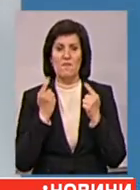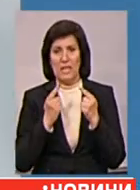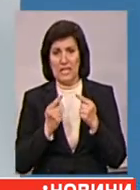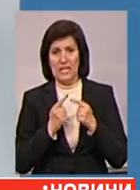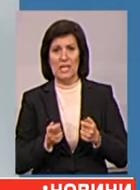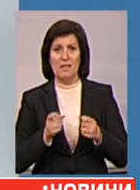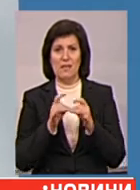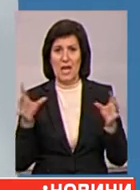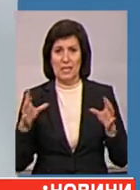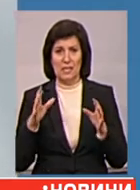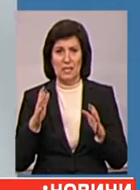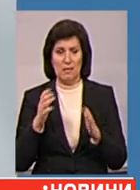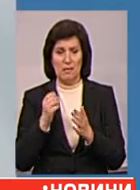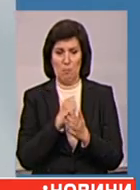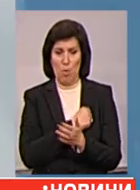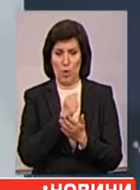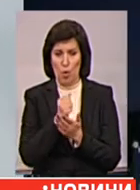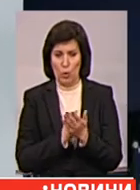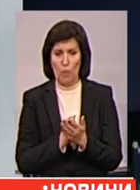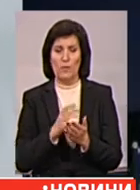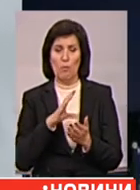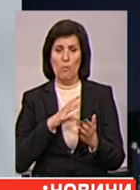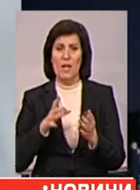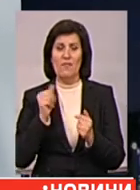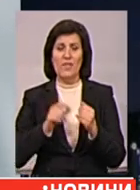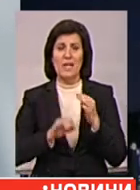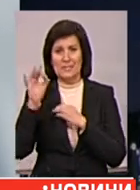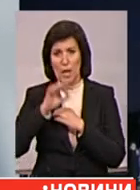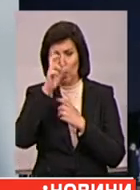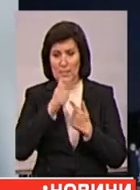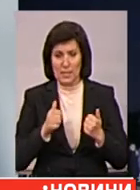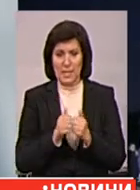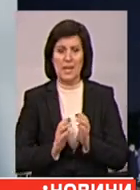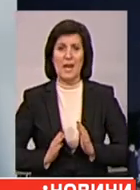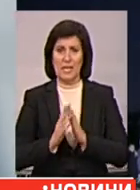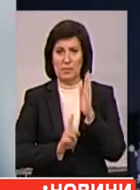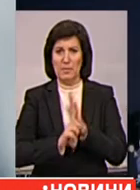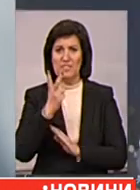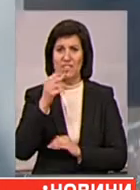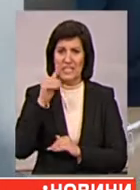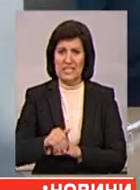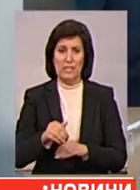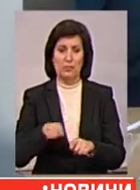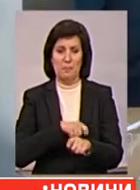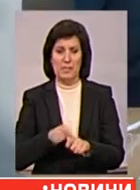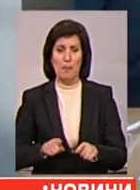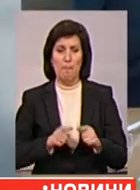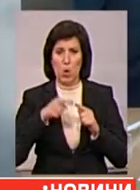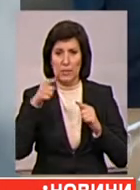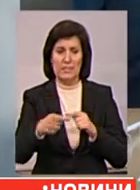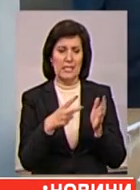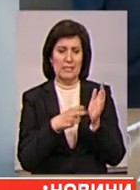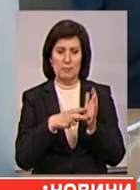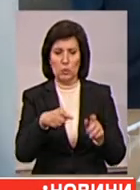Запуск відбувся напередодні на заході країни в районі Кусон. Ракета піднялась на 2000 метрів, за півгодини пролетіла понад